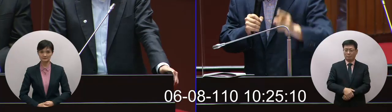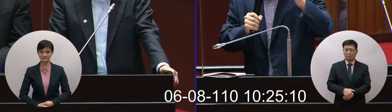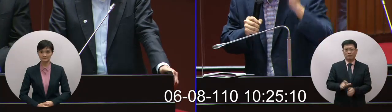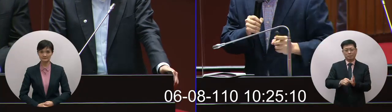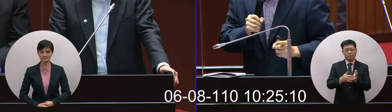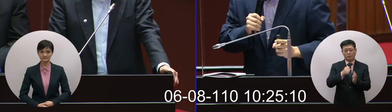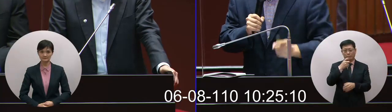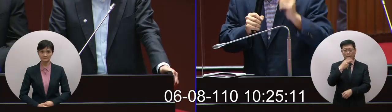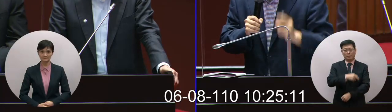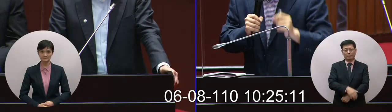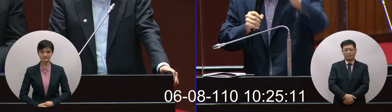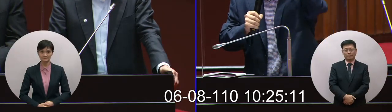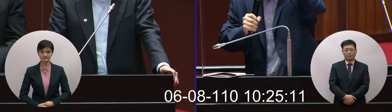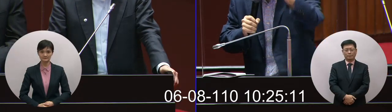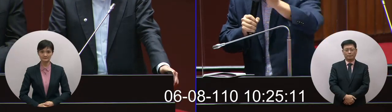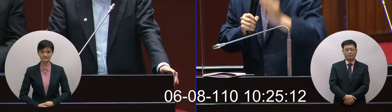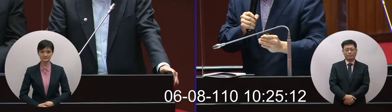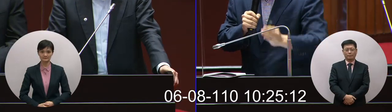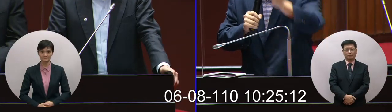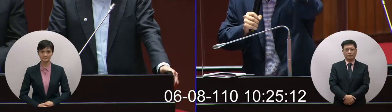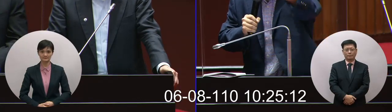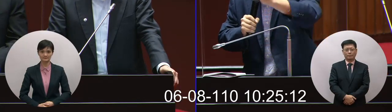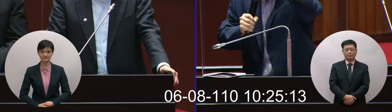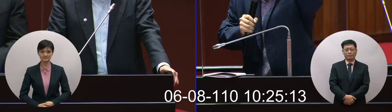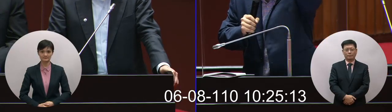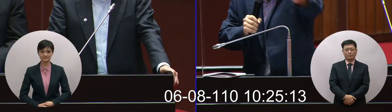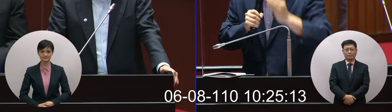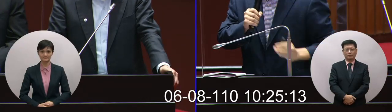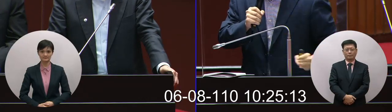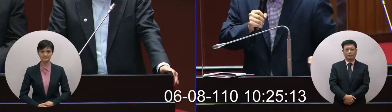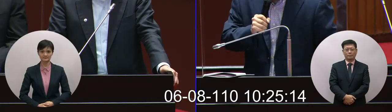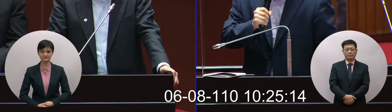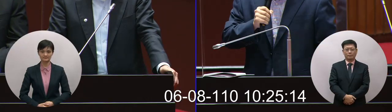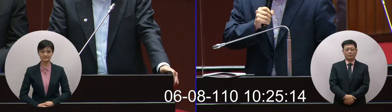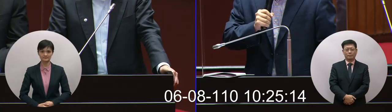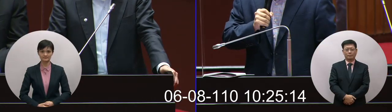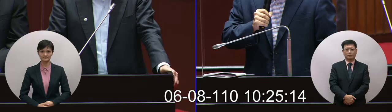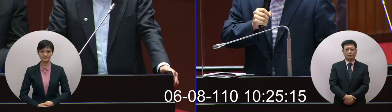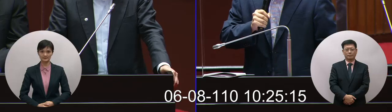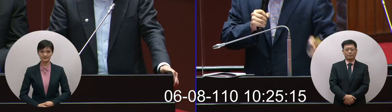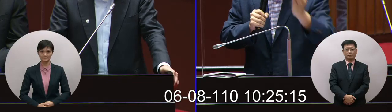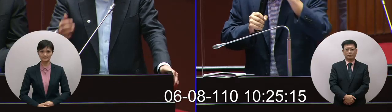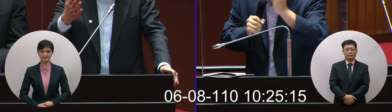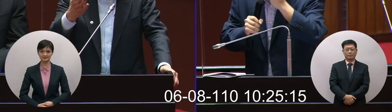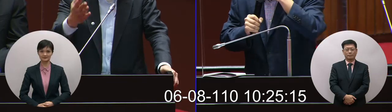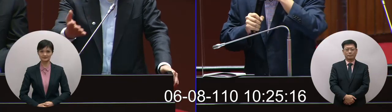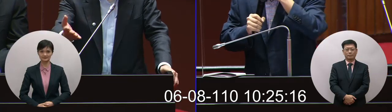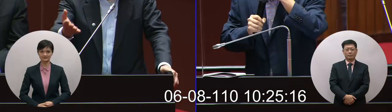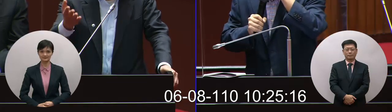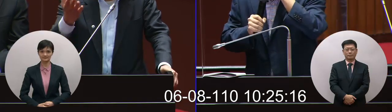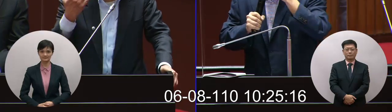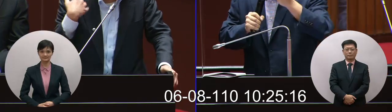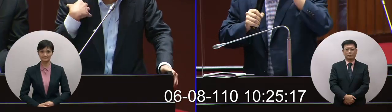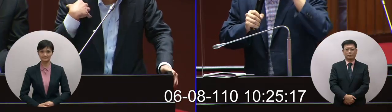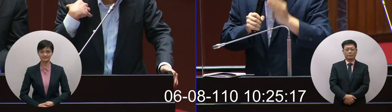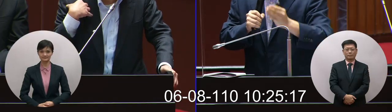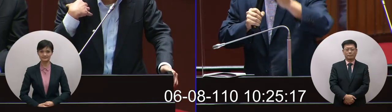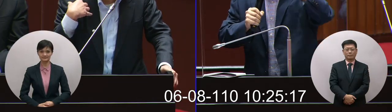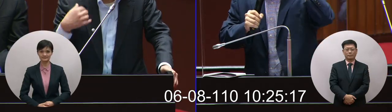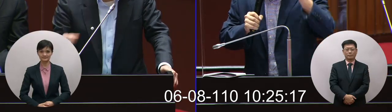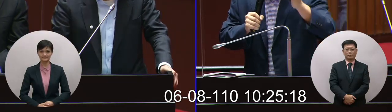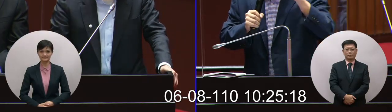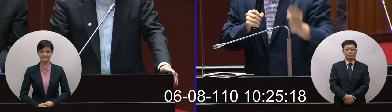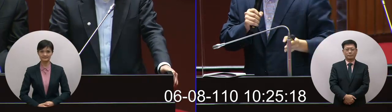是说你是机关嘛，传染病防治法赋予指挥官，你的权力比院长还大呢，你的权力比院长还大，所